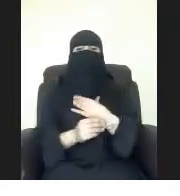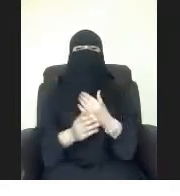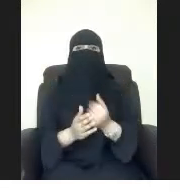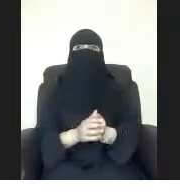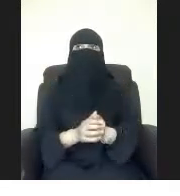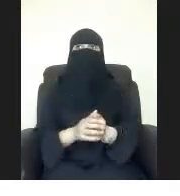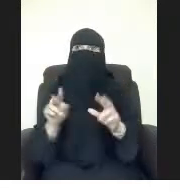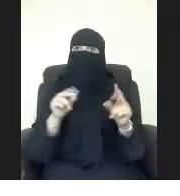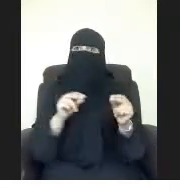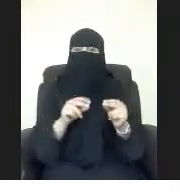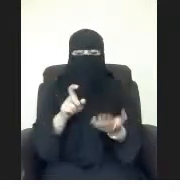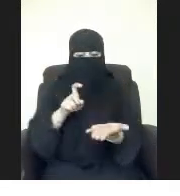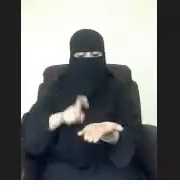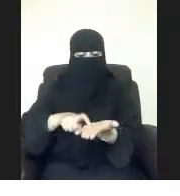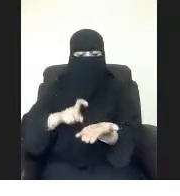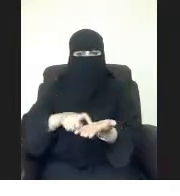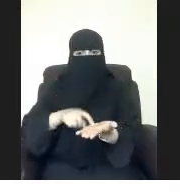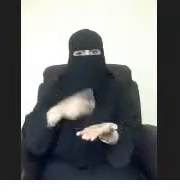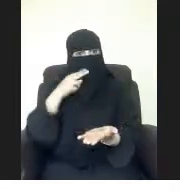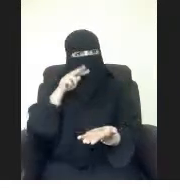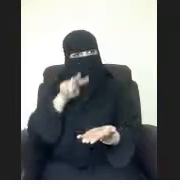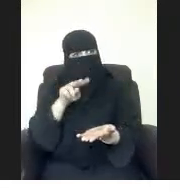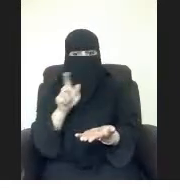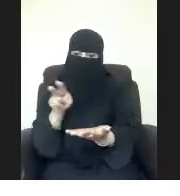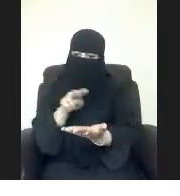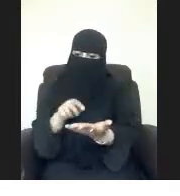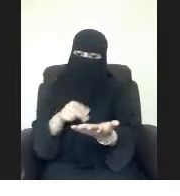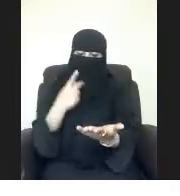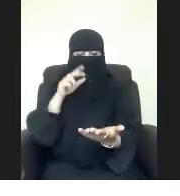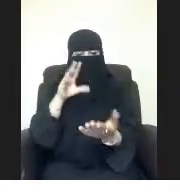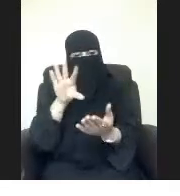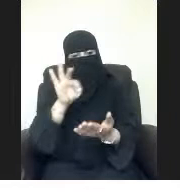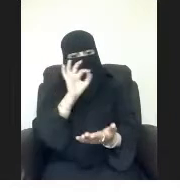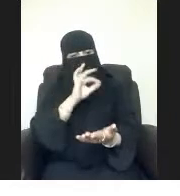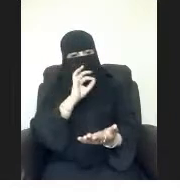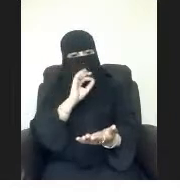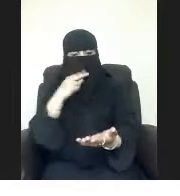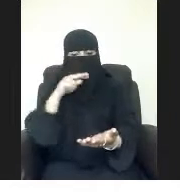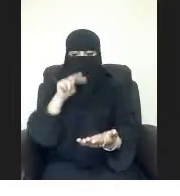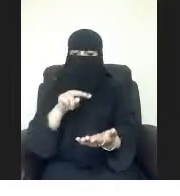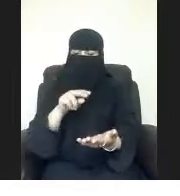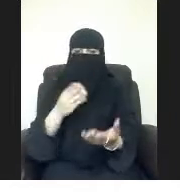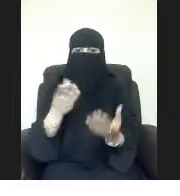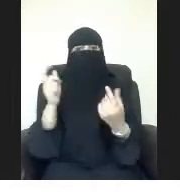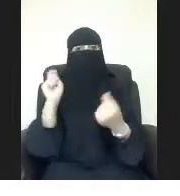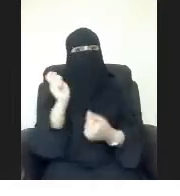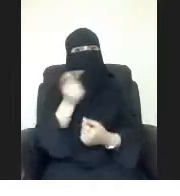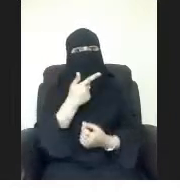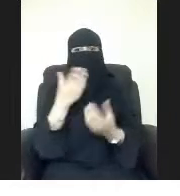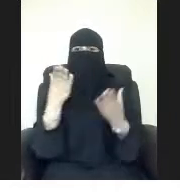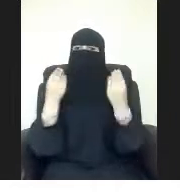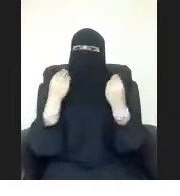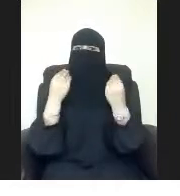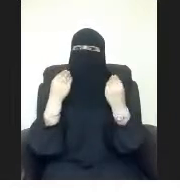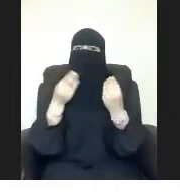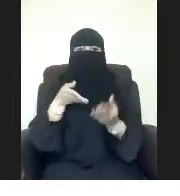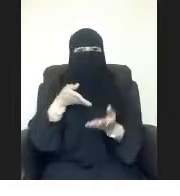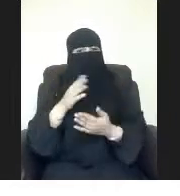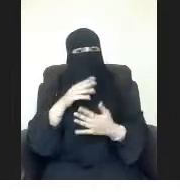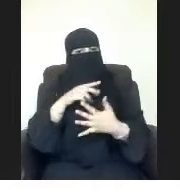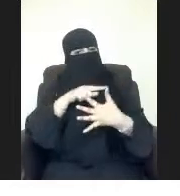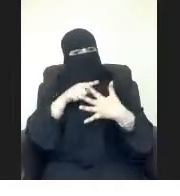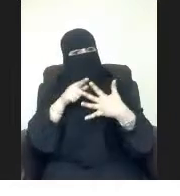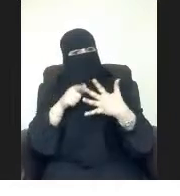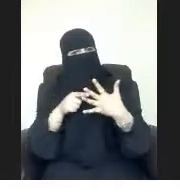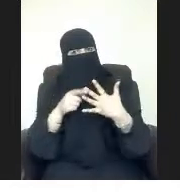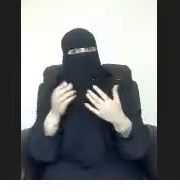للطالب من خلال طبعا إشراف المعلم يختار مسار التعلم أو سرعة التعلم. أسلوب تعلم يدمج خبرات تعلم